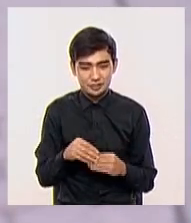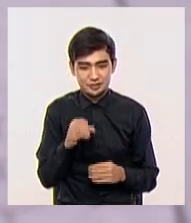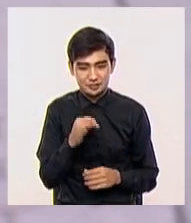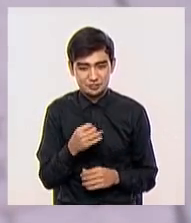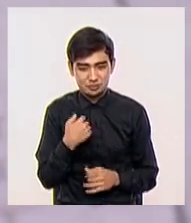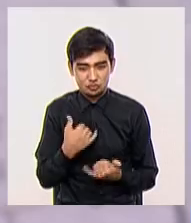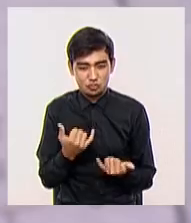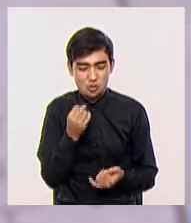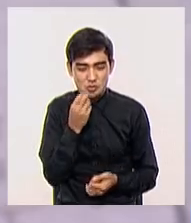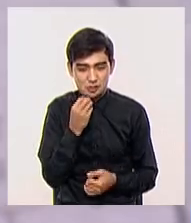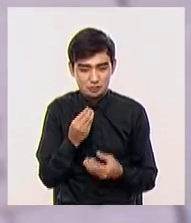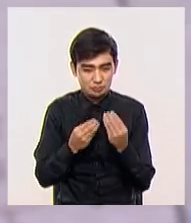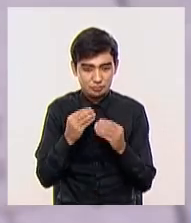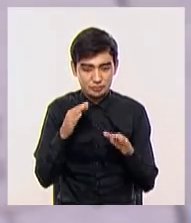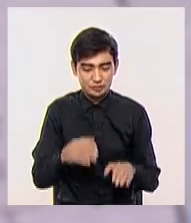отыр едім, бұлай бетпейсіз.